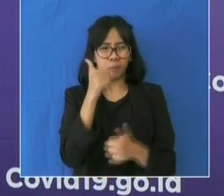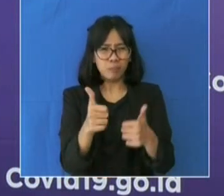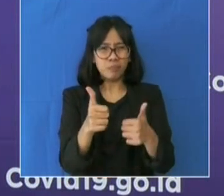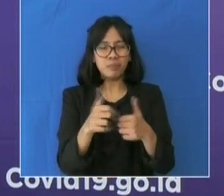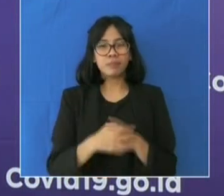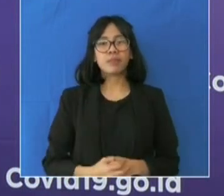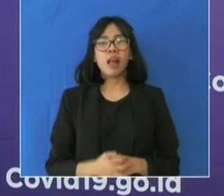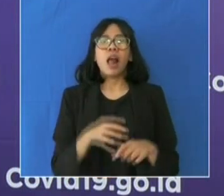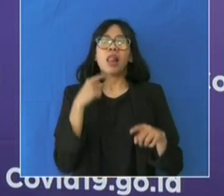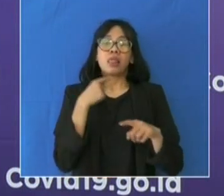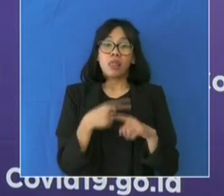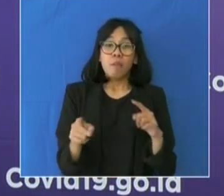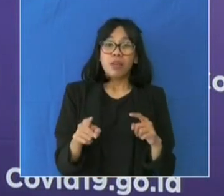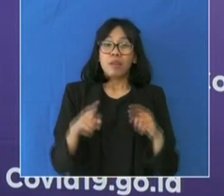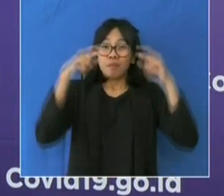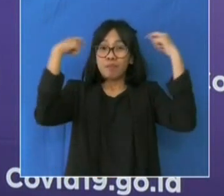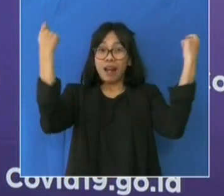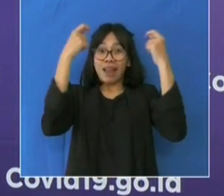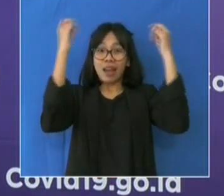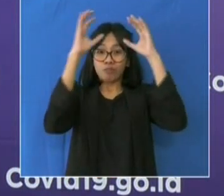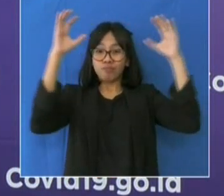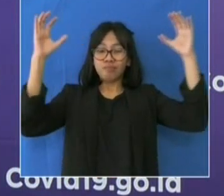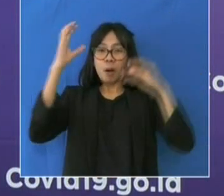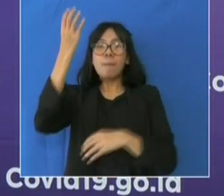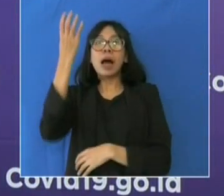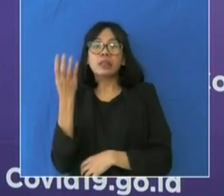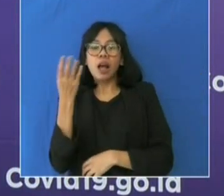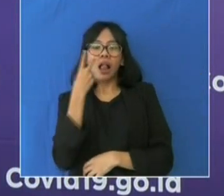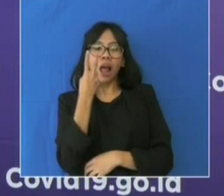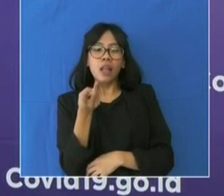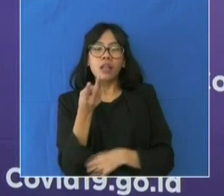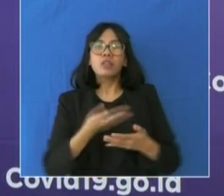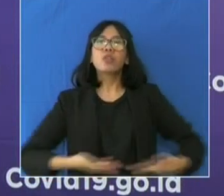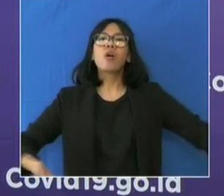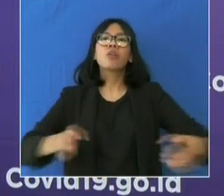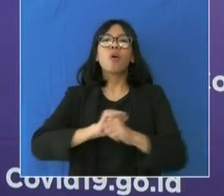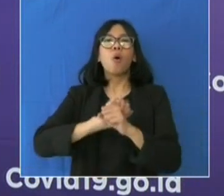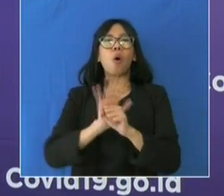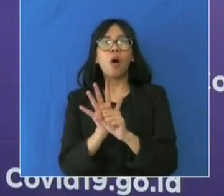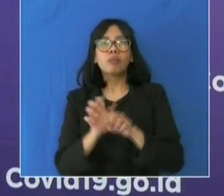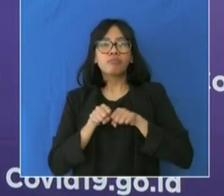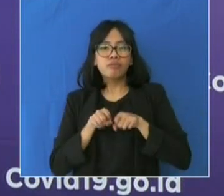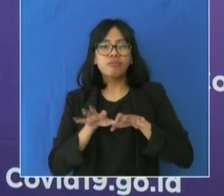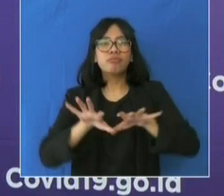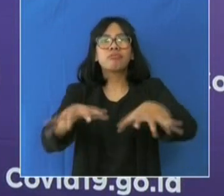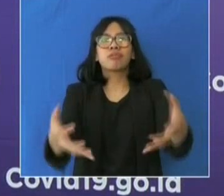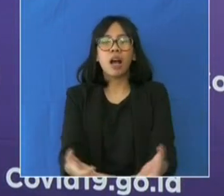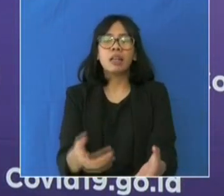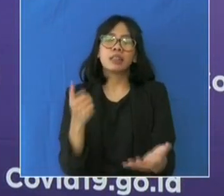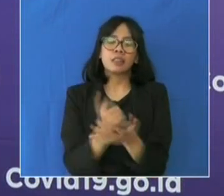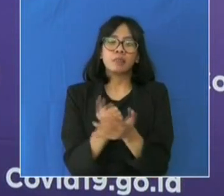pantas di pada masa perayaan Paskah ini pandemi virus Corona ini semestinya semakin